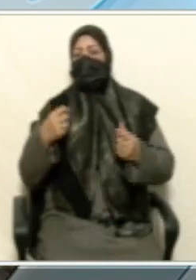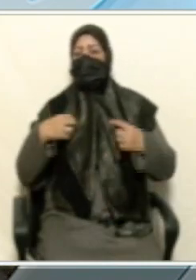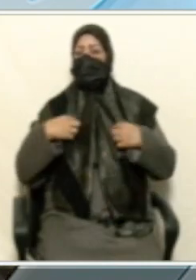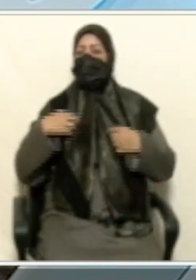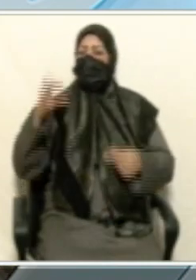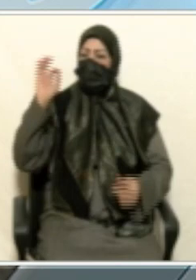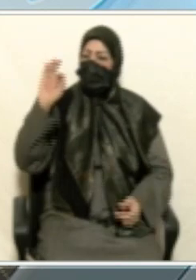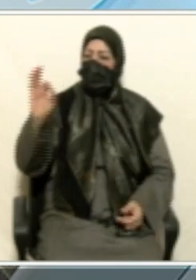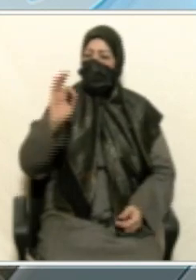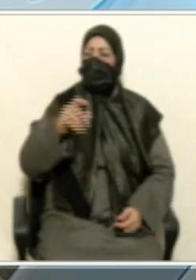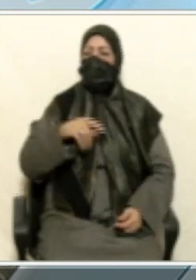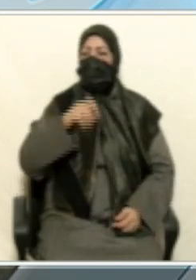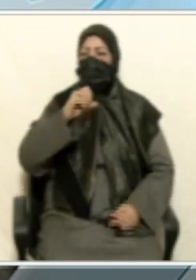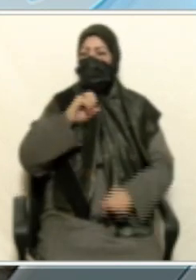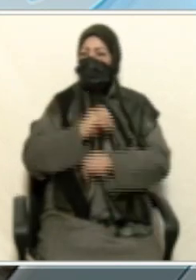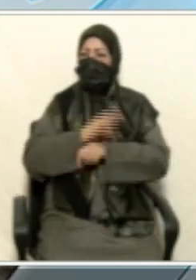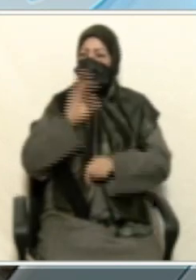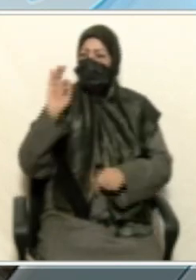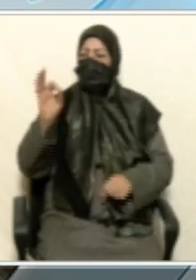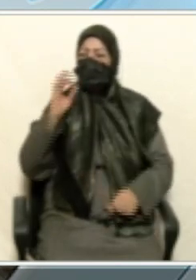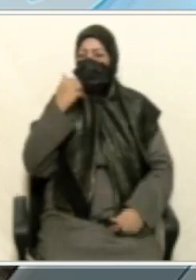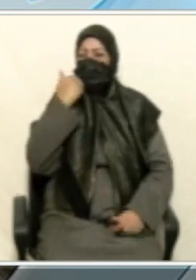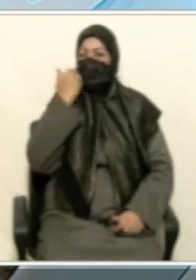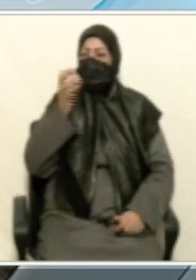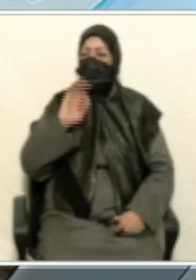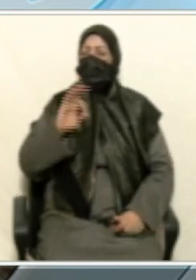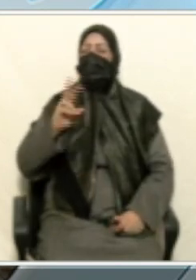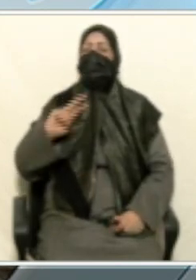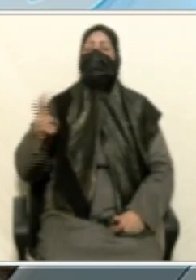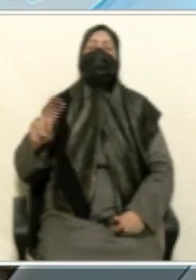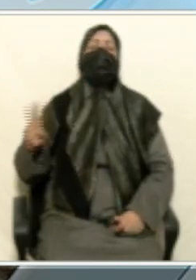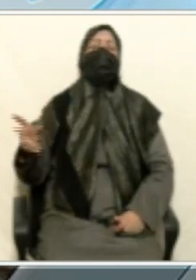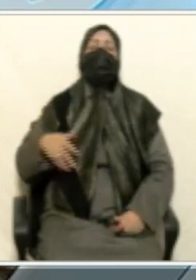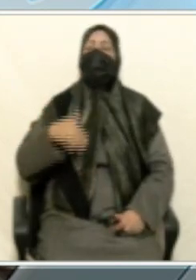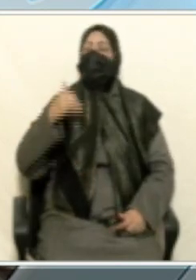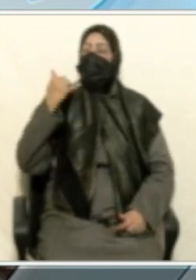الله عليه وسلم بحسن تعليمه